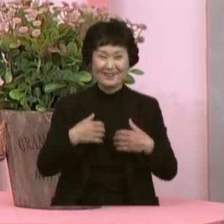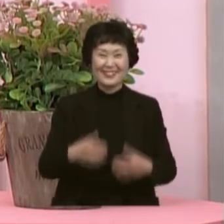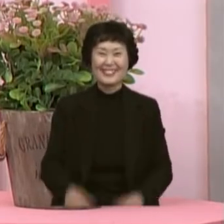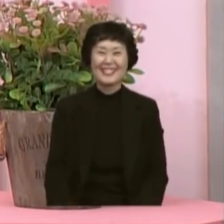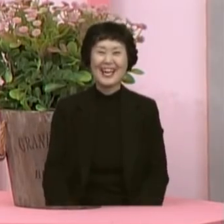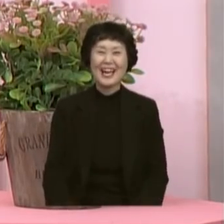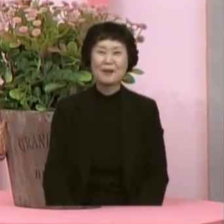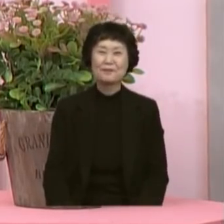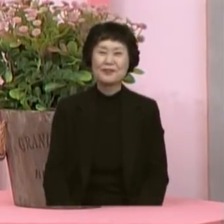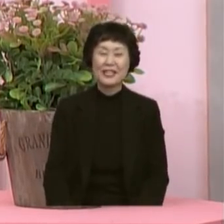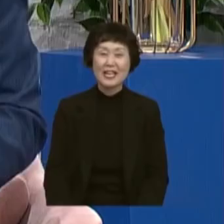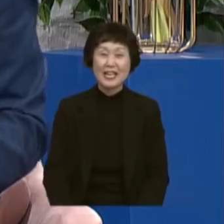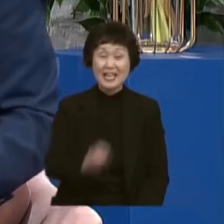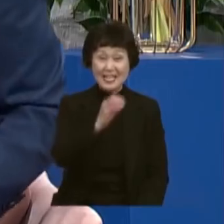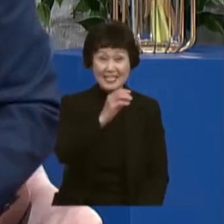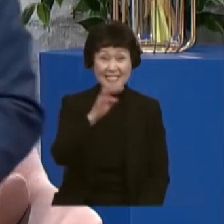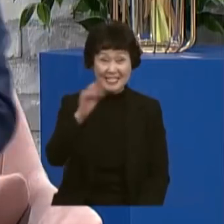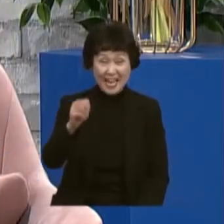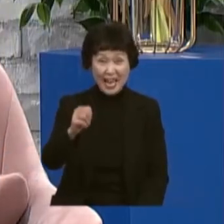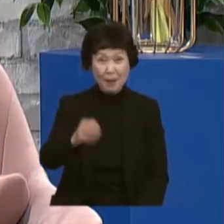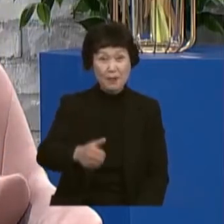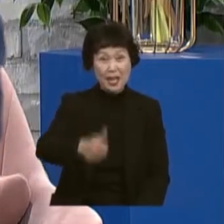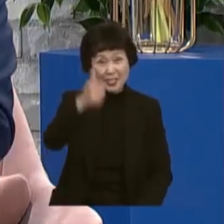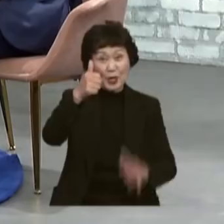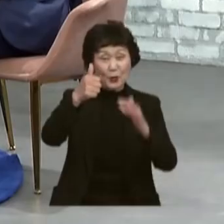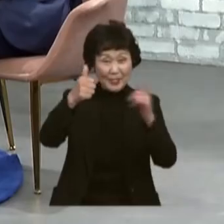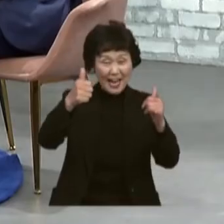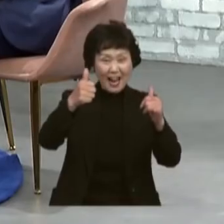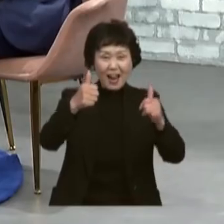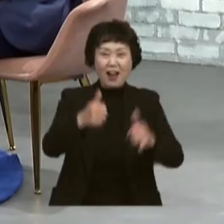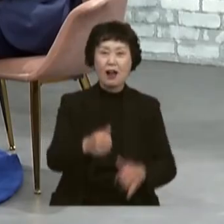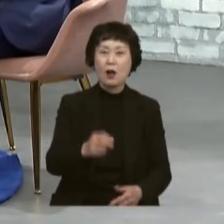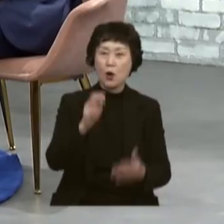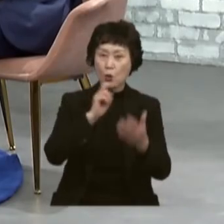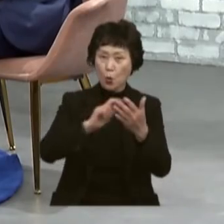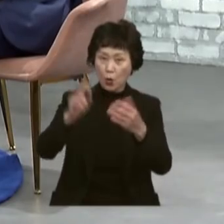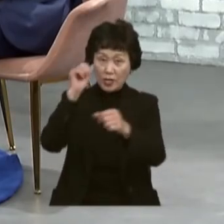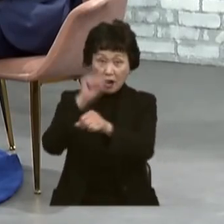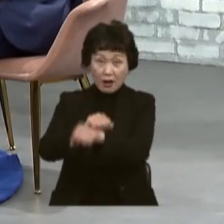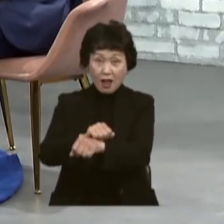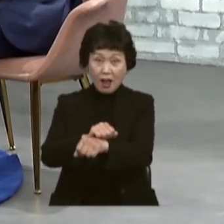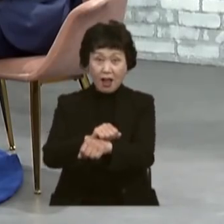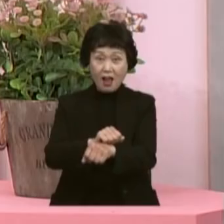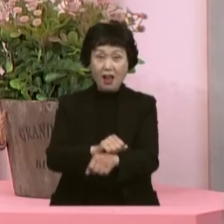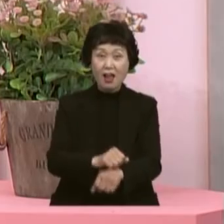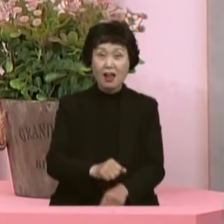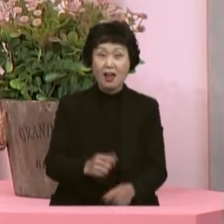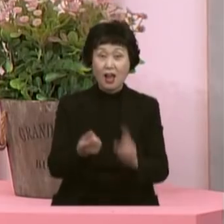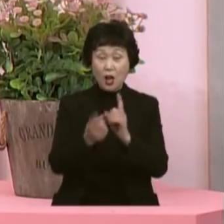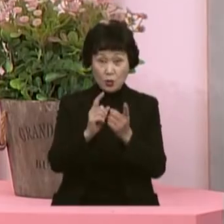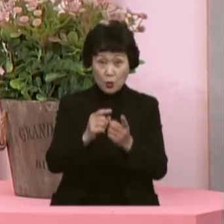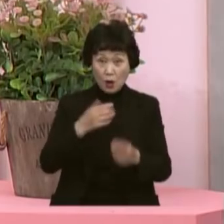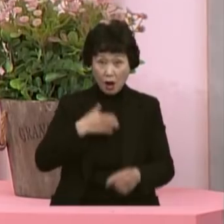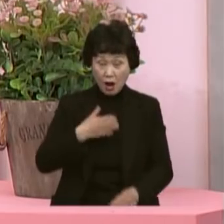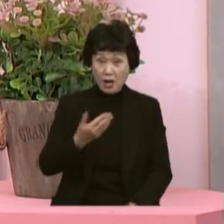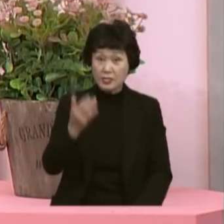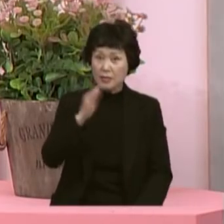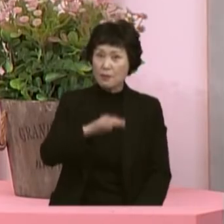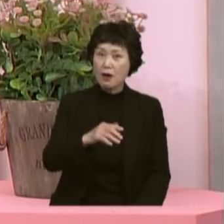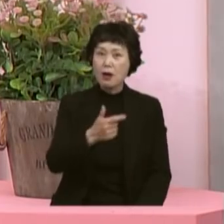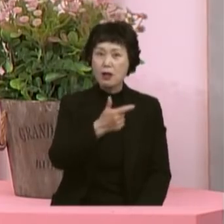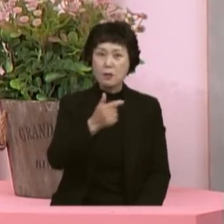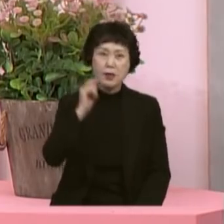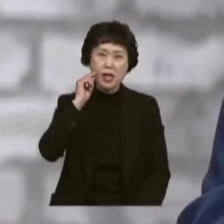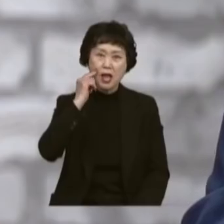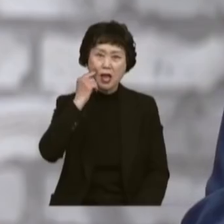시심계 레전드, 시심계 황제. 근데 노래 너무 잘해요. 저요? 나 서로 알지만 이렇게 이쁘게 잘하시는